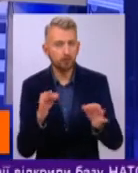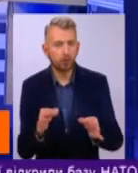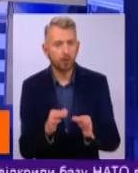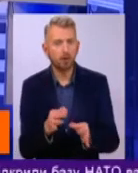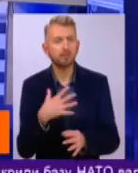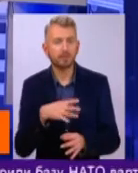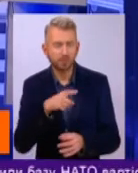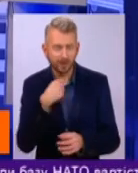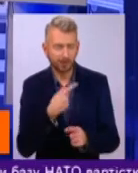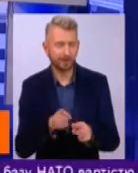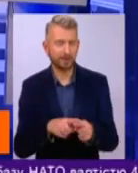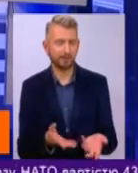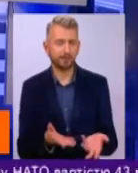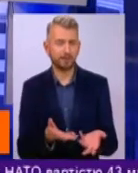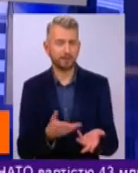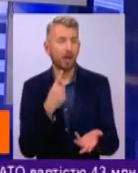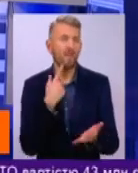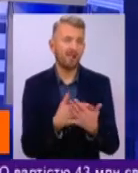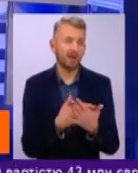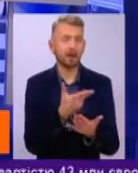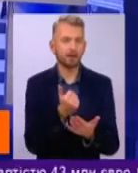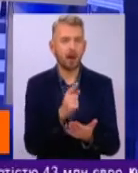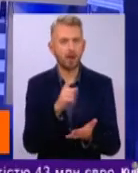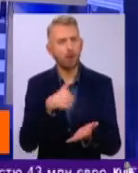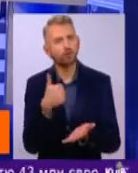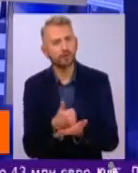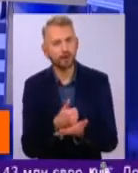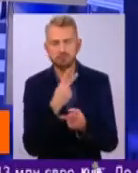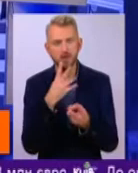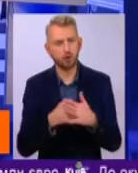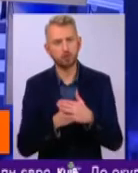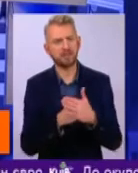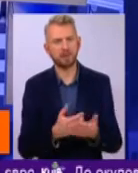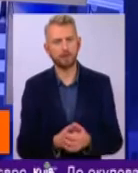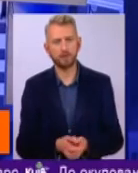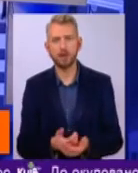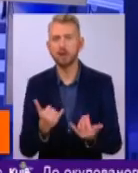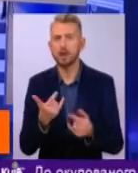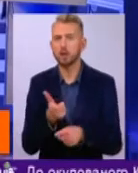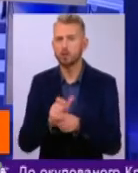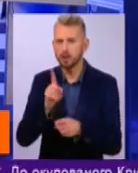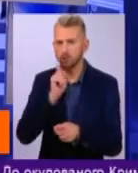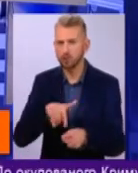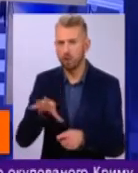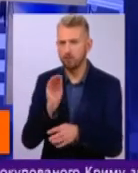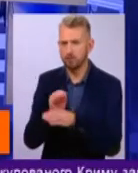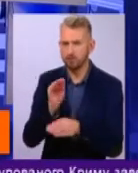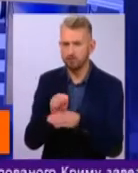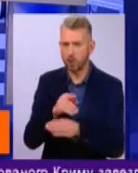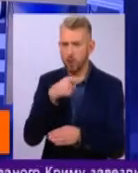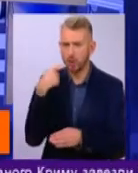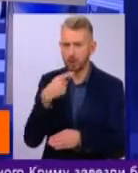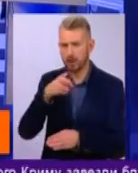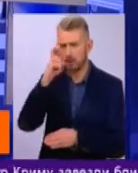чого казати про це? Версія – так, але основна – не бачу підстав. Зараз дуже зручно взагалі все звинувачувати, то